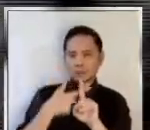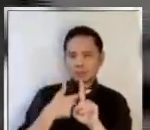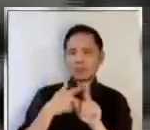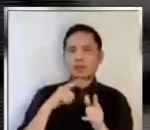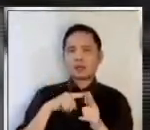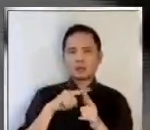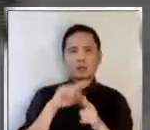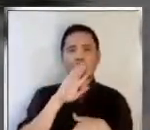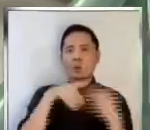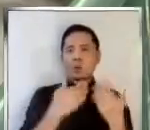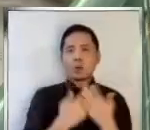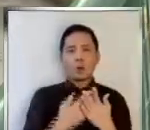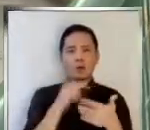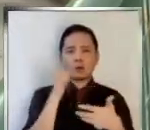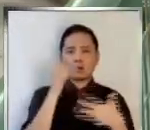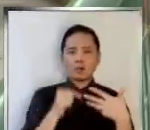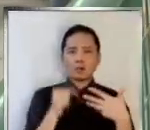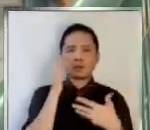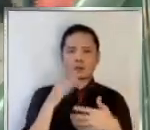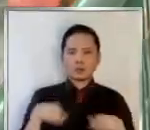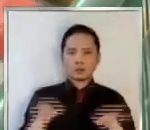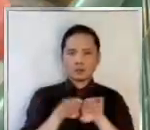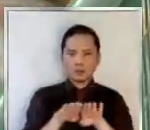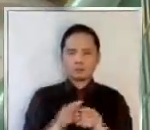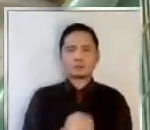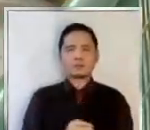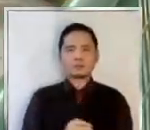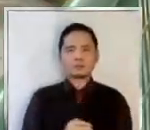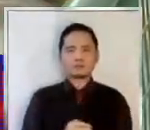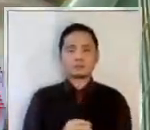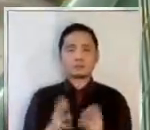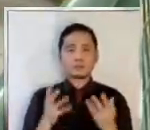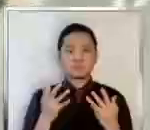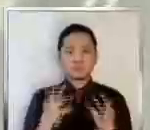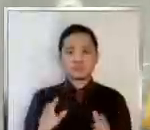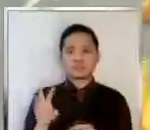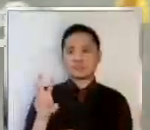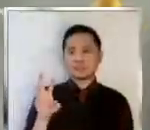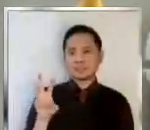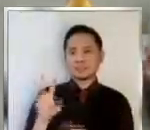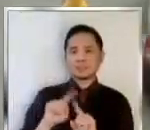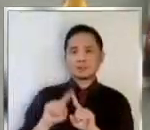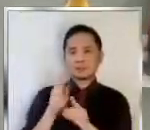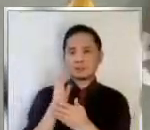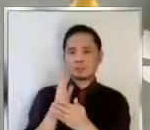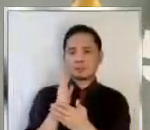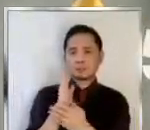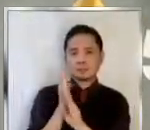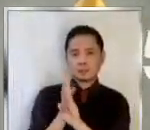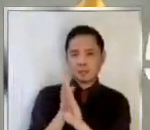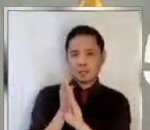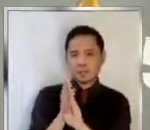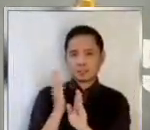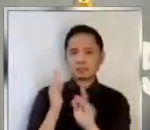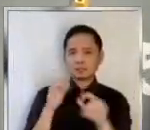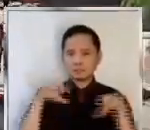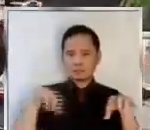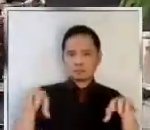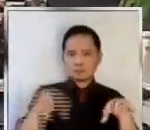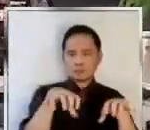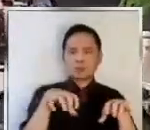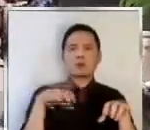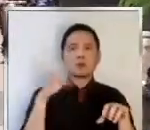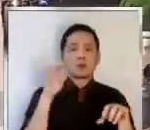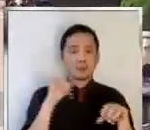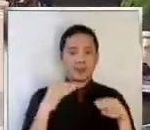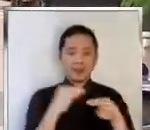nasabing U-turn slot. Kapag natapos na ang 16 bus stops sa busway, sasarhan na ng barrier ang kahabaan ng EDSA busway.